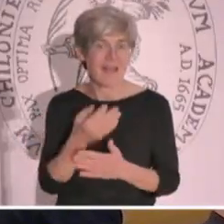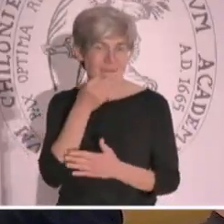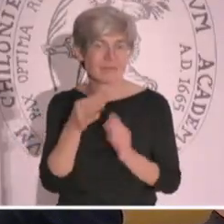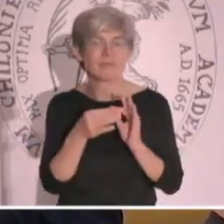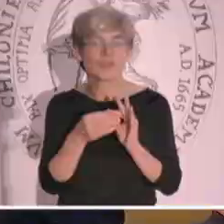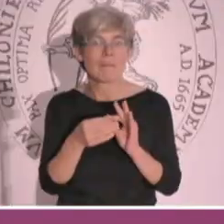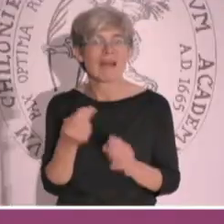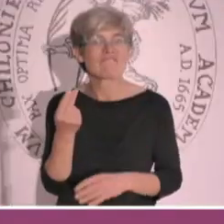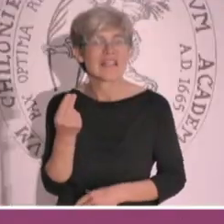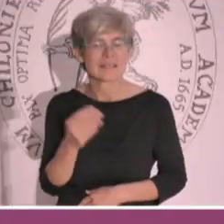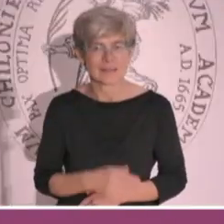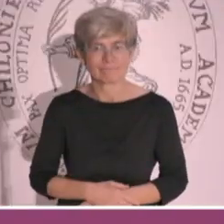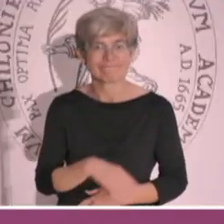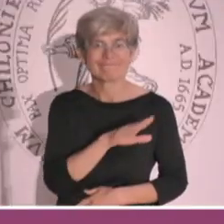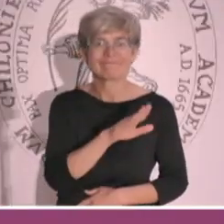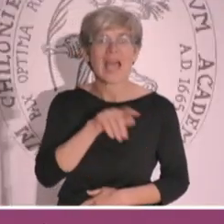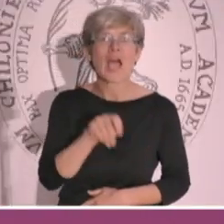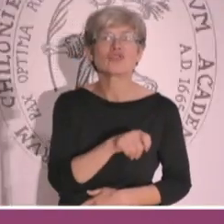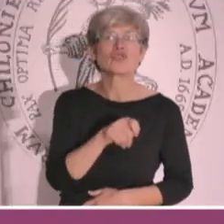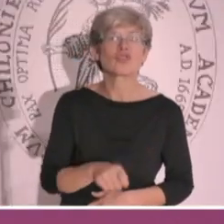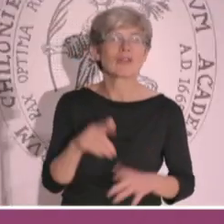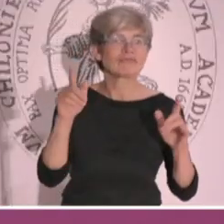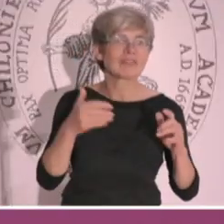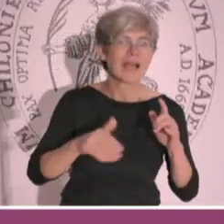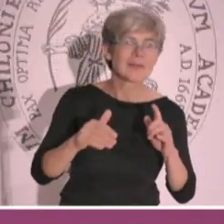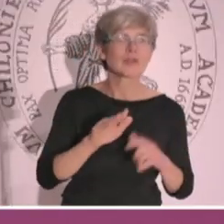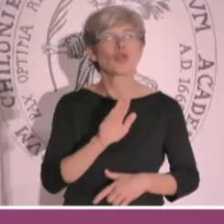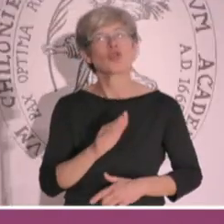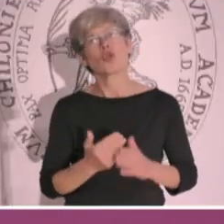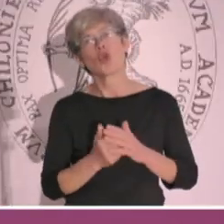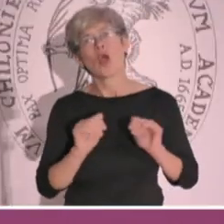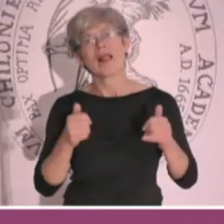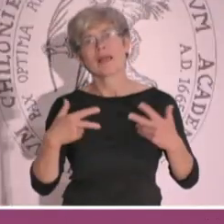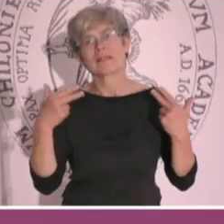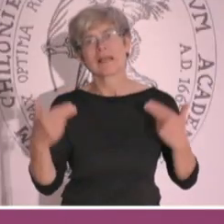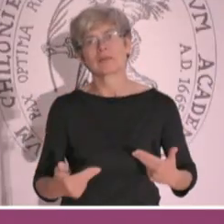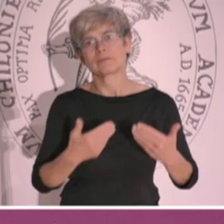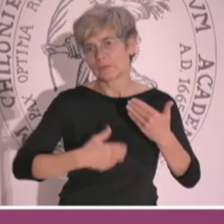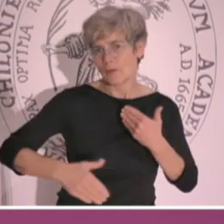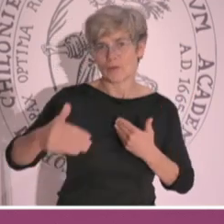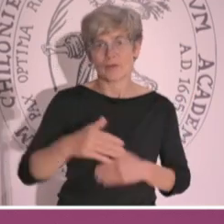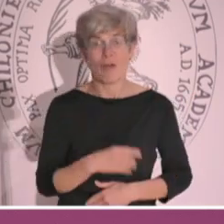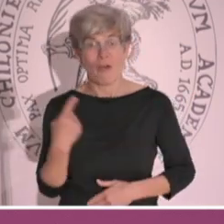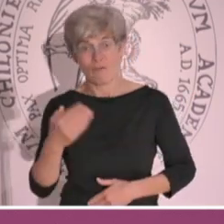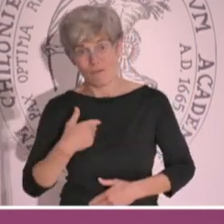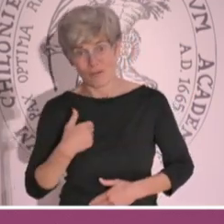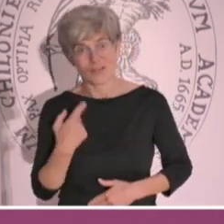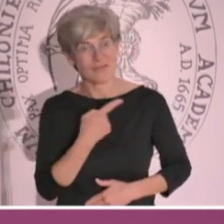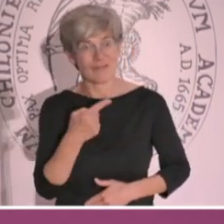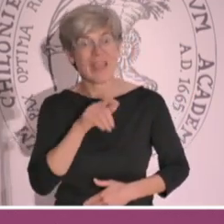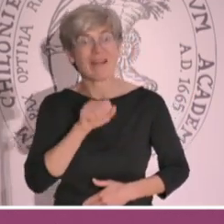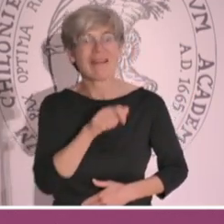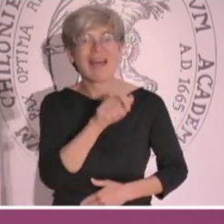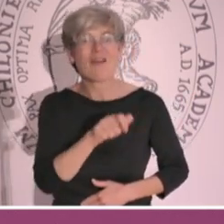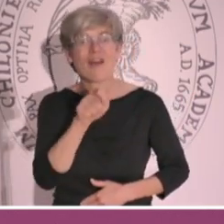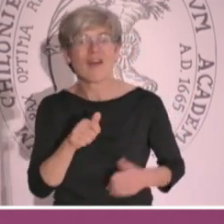Also Ihr Studienstart ist der Anfang eines neuen Lebensabschnitts. Und wir freuen uns, wenn wir Sie in Teilen auf diesem Weg begleiten dürfen, als